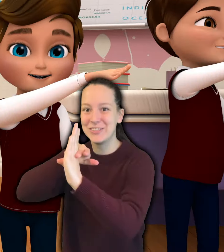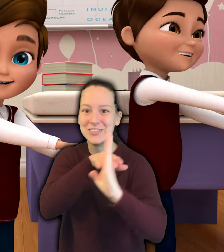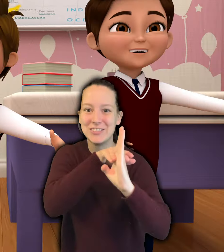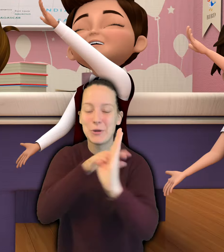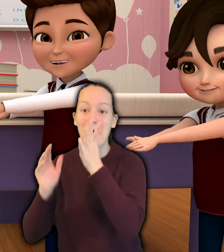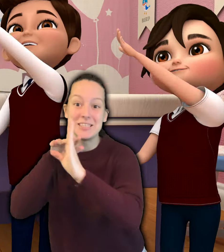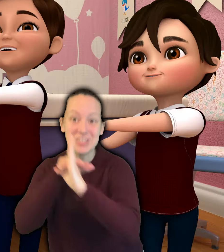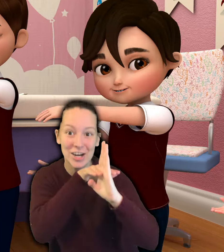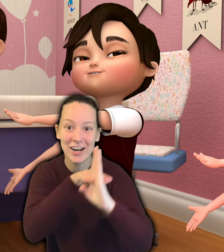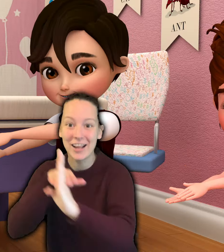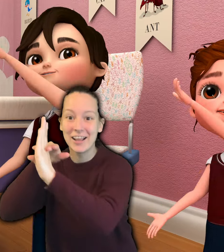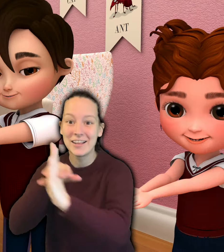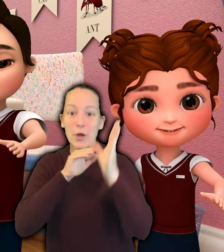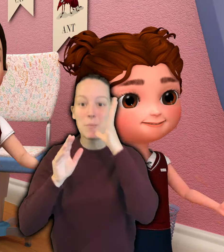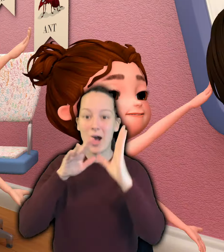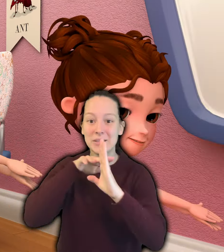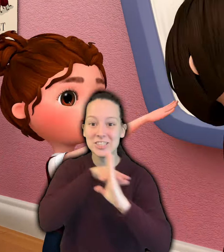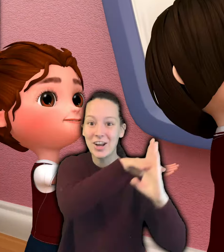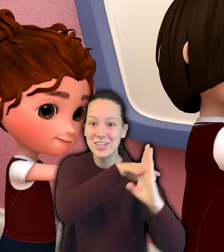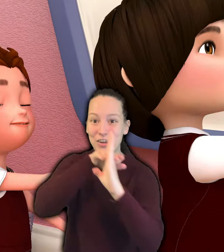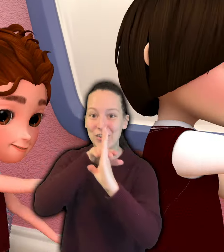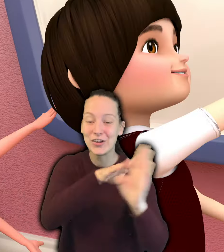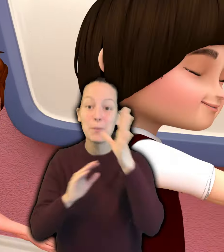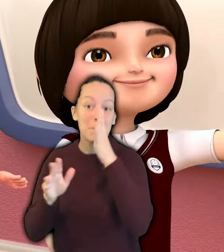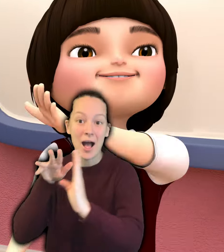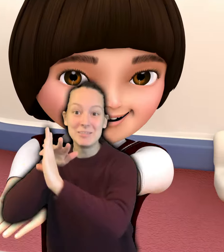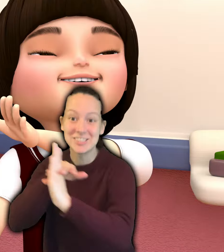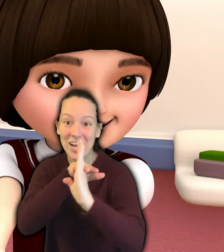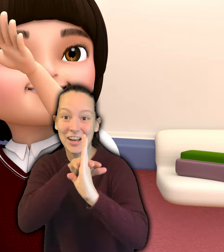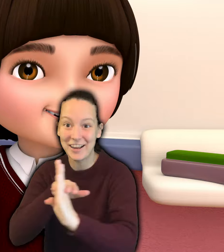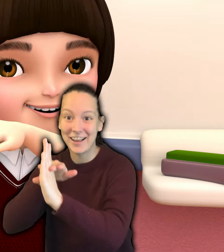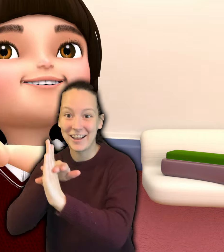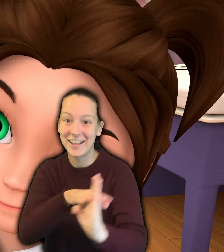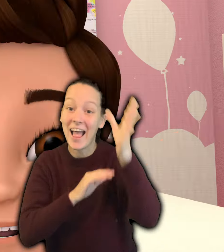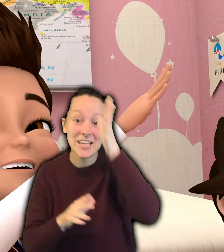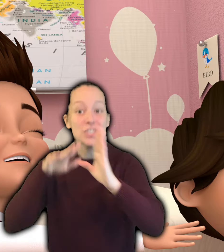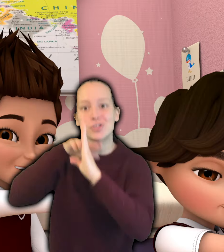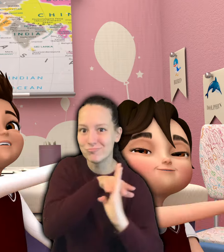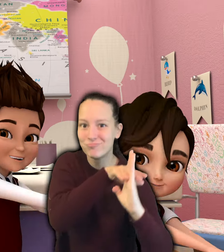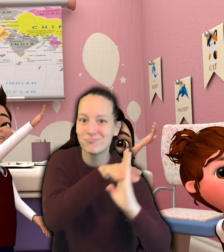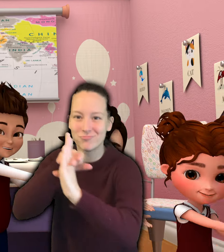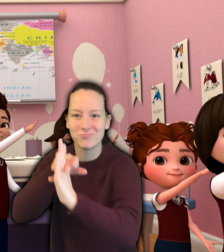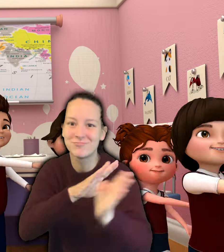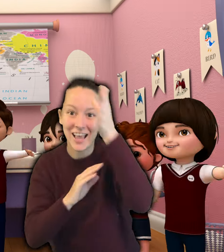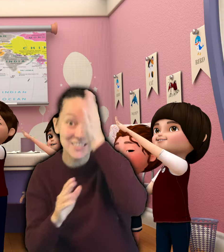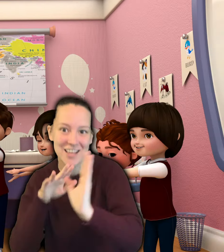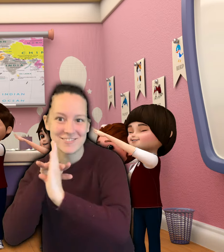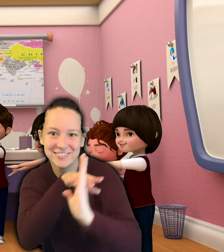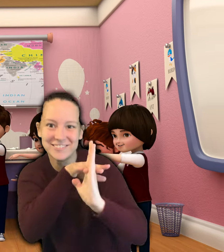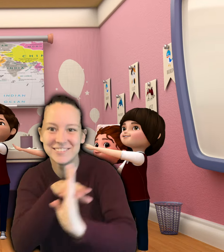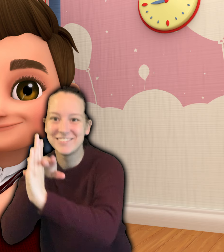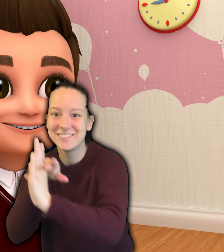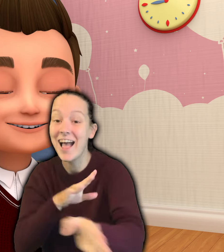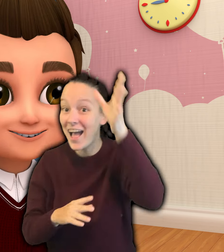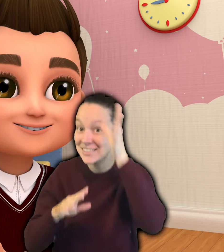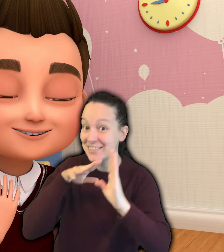ダメママダメママザメママザメパパザメパパ